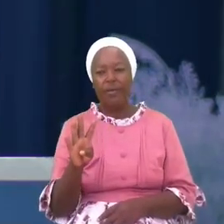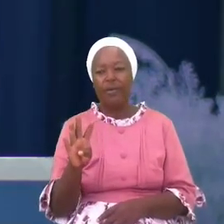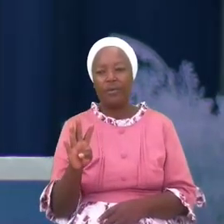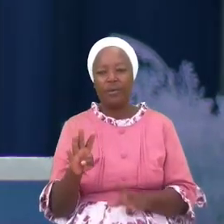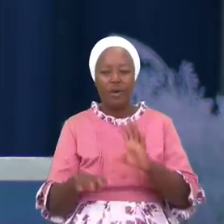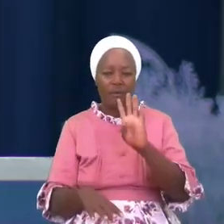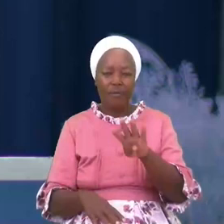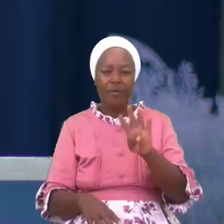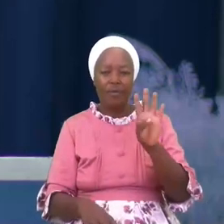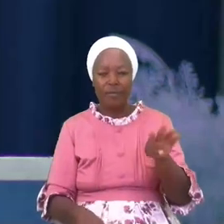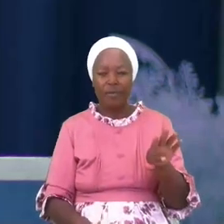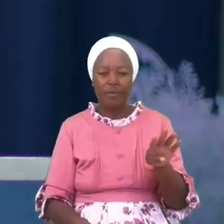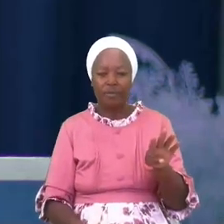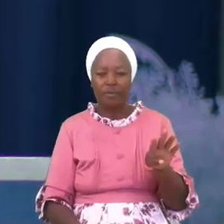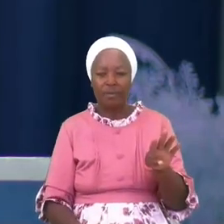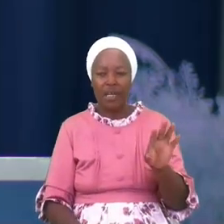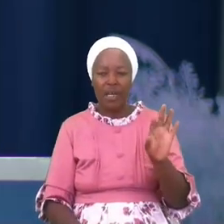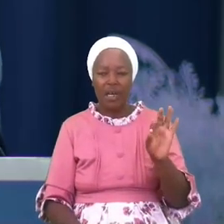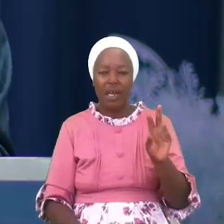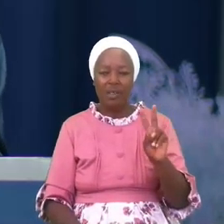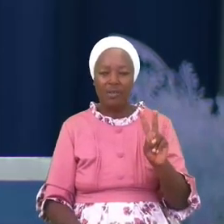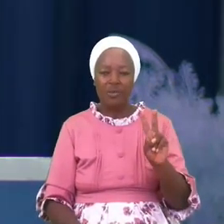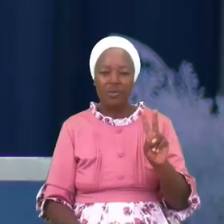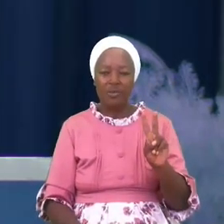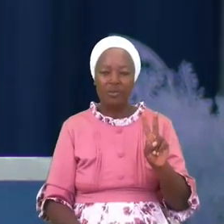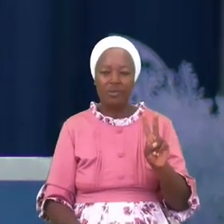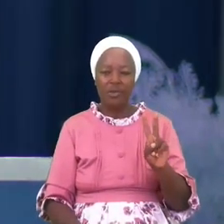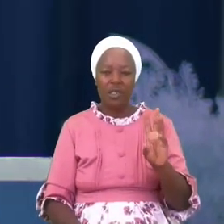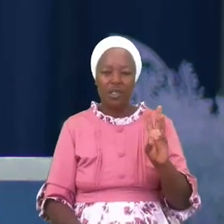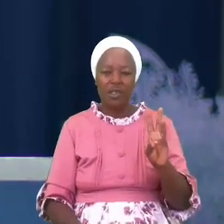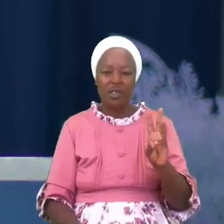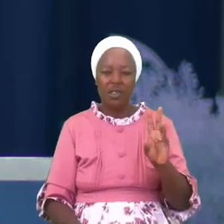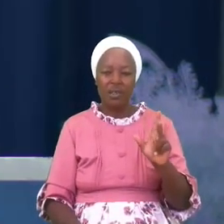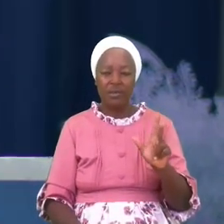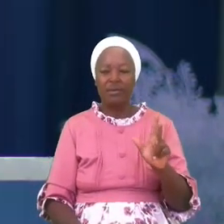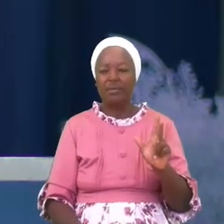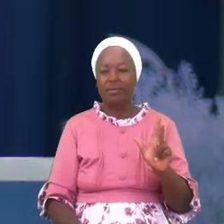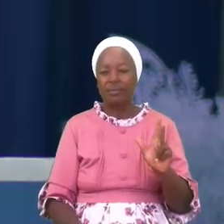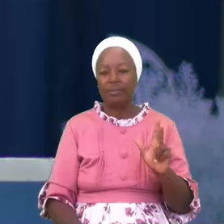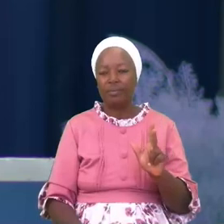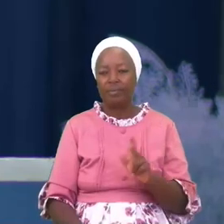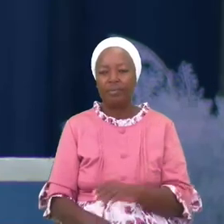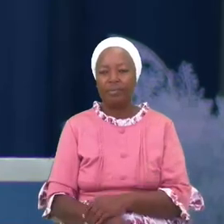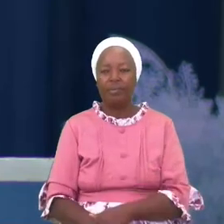234 91 54 44 92 63.